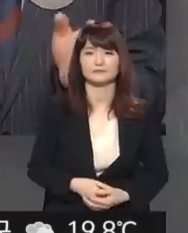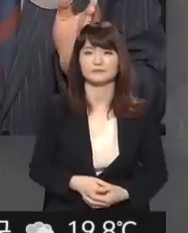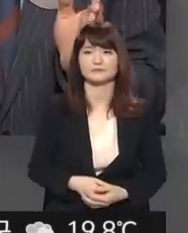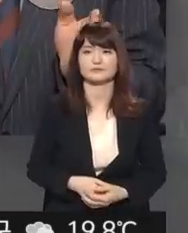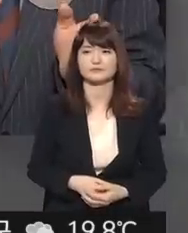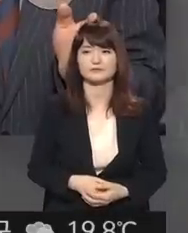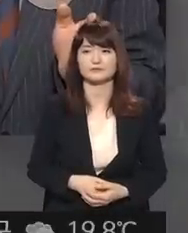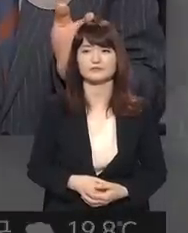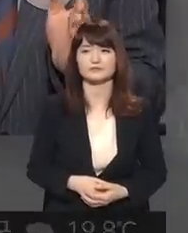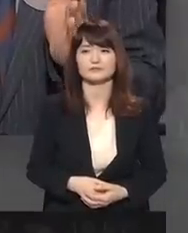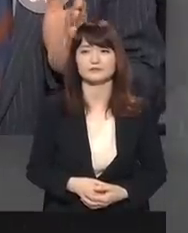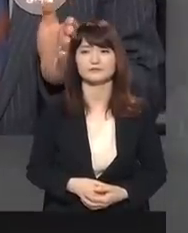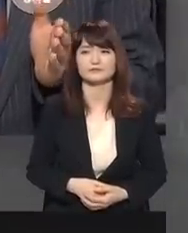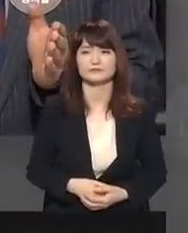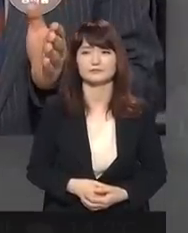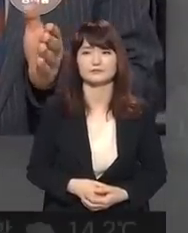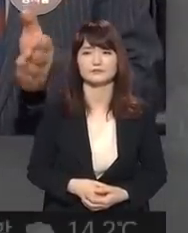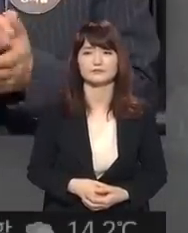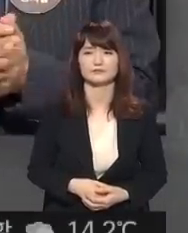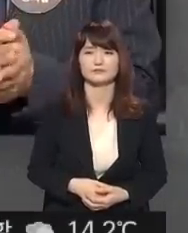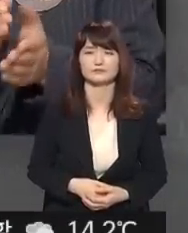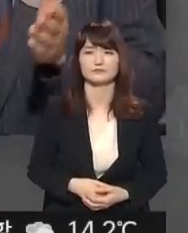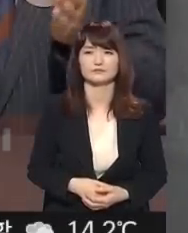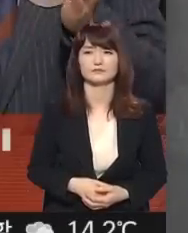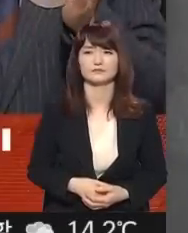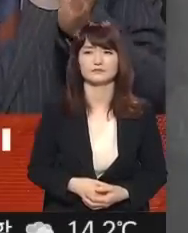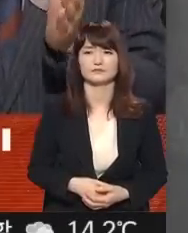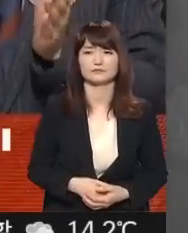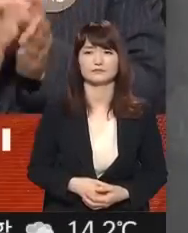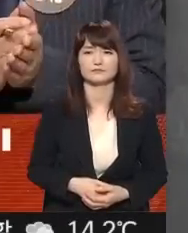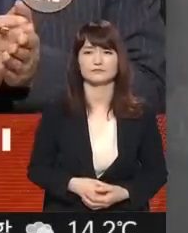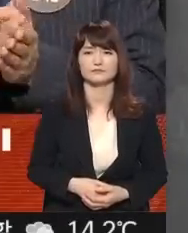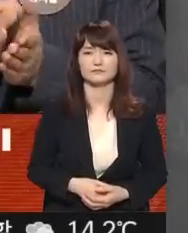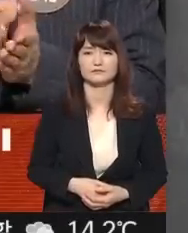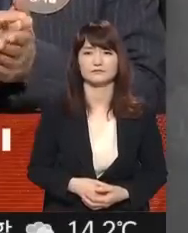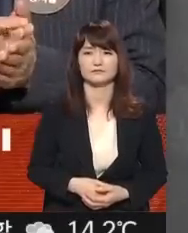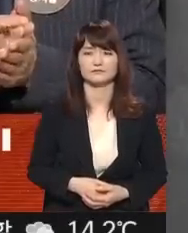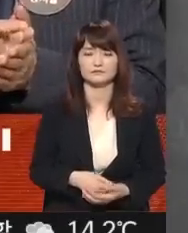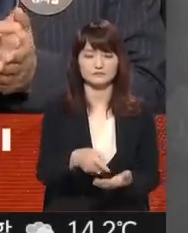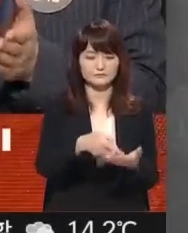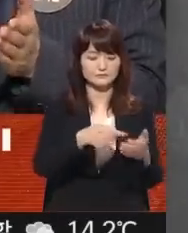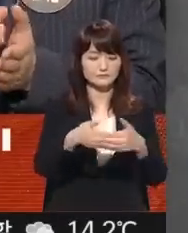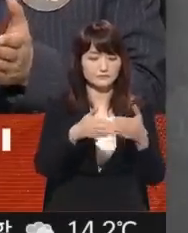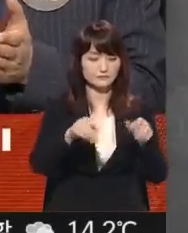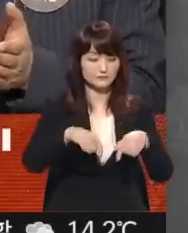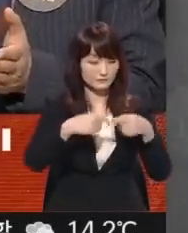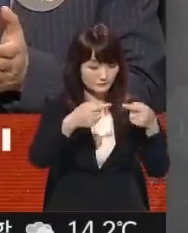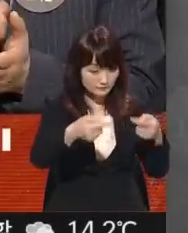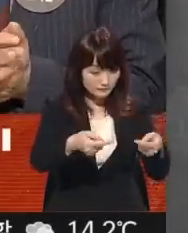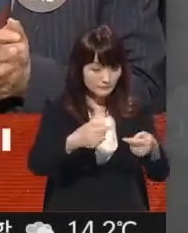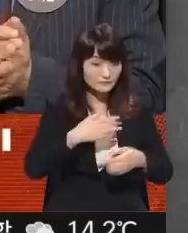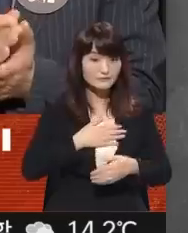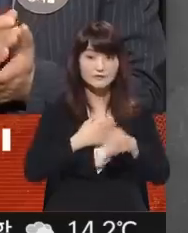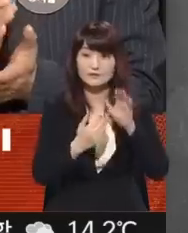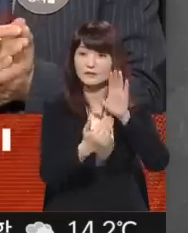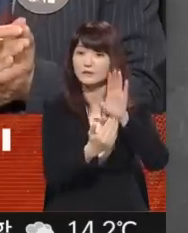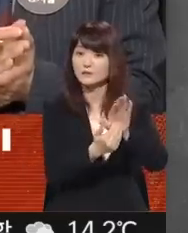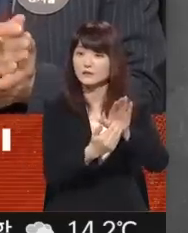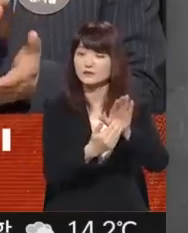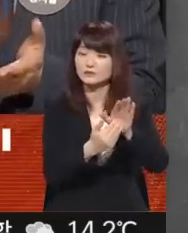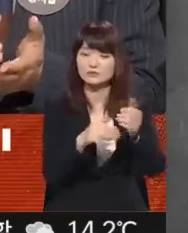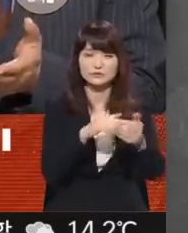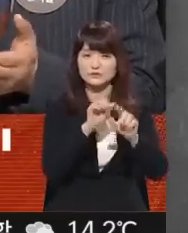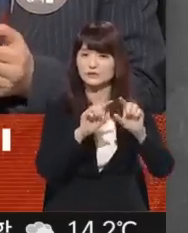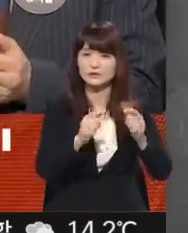그 자리를 취지는 이런 걸로 들려요 그 자리를 내가 지켰다 할지라도 솔로 그거를 내가 막을 수 있었던 상황은